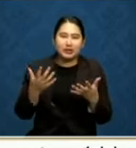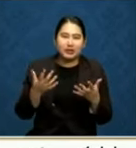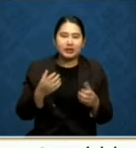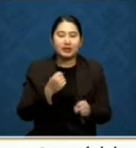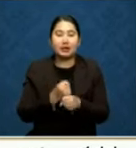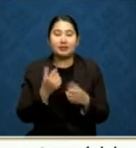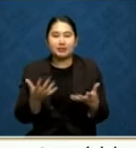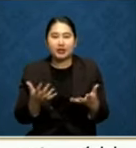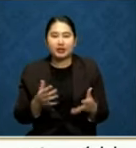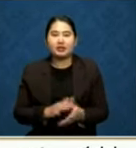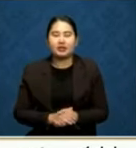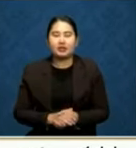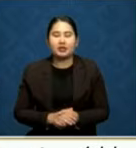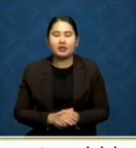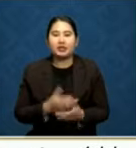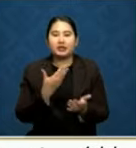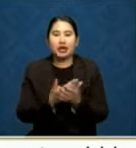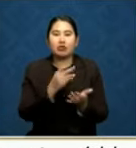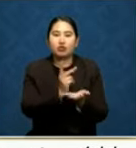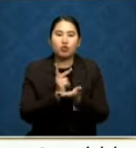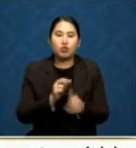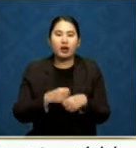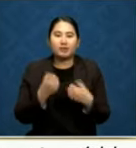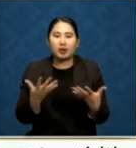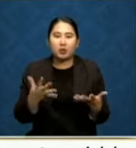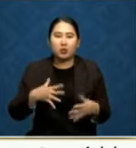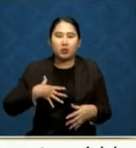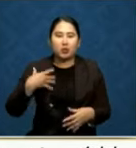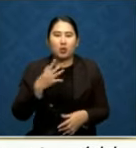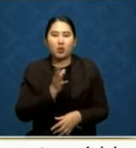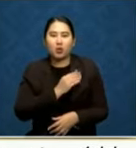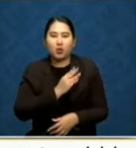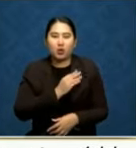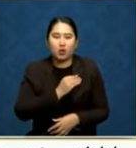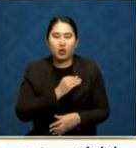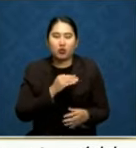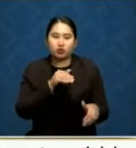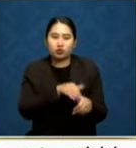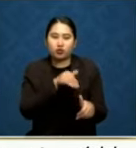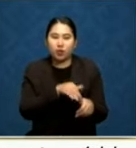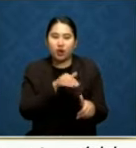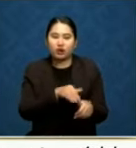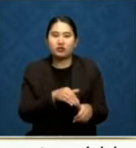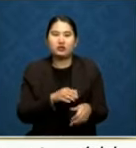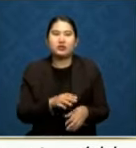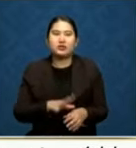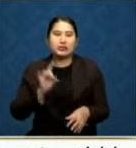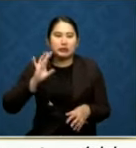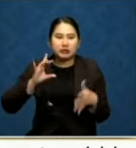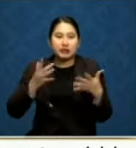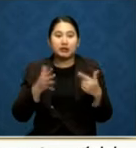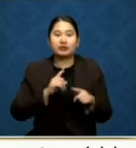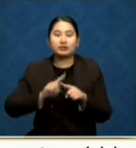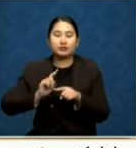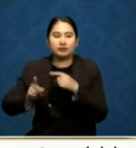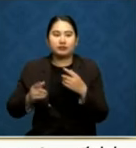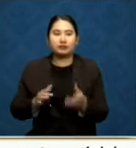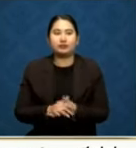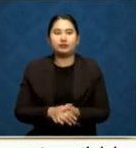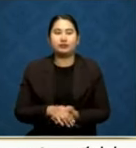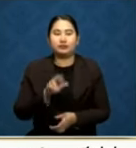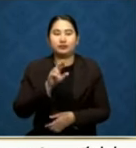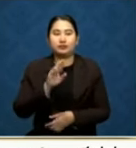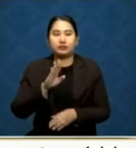พึ่งหัวกันน็กก็จะกลัววาจะถูกทวงนี่ยัไมเป็ธรรม จะไปกู้นอกระบบ